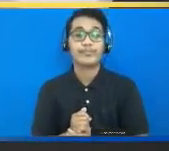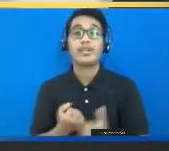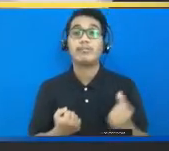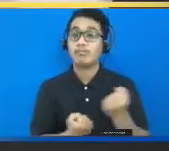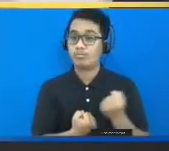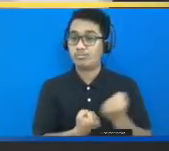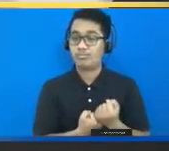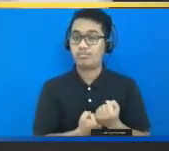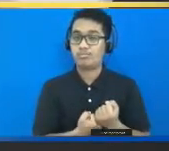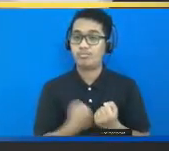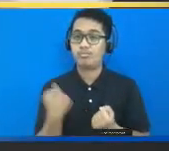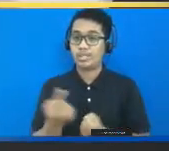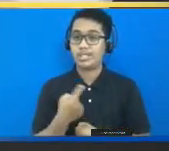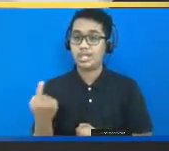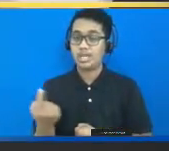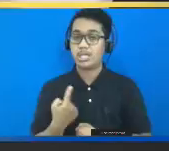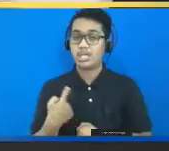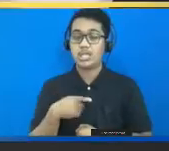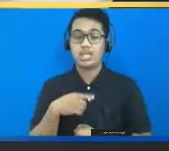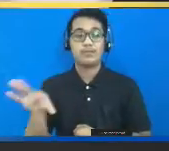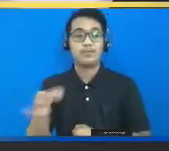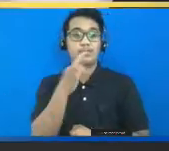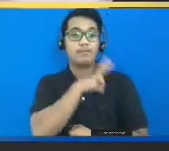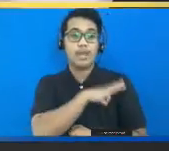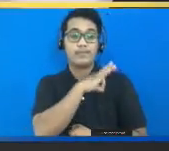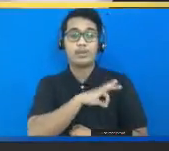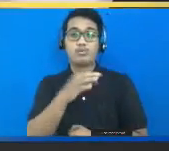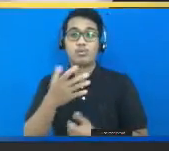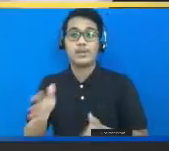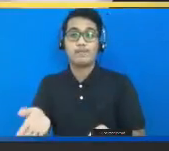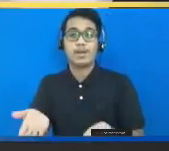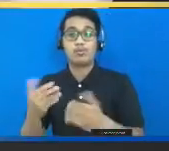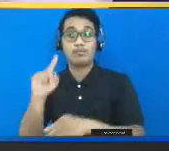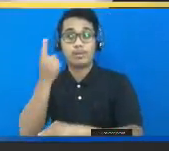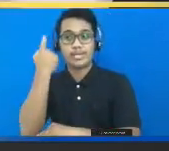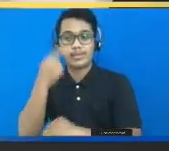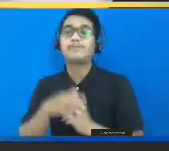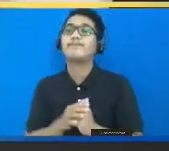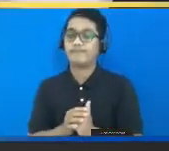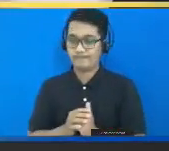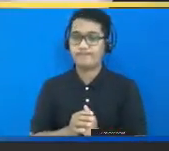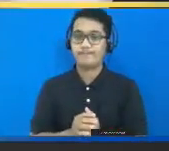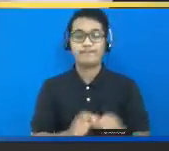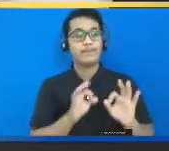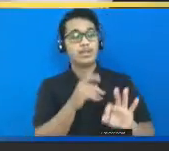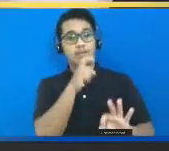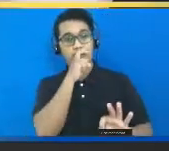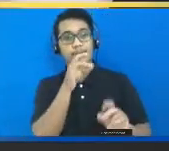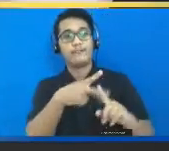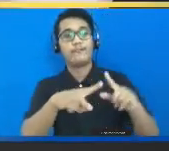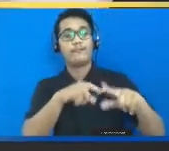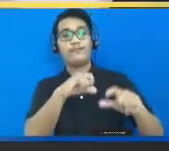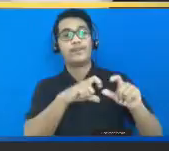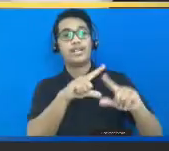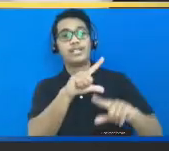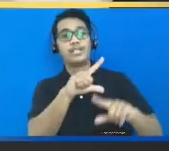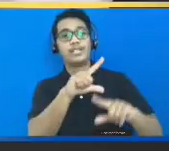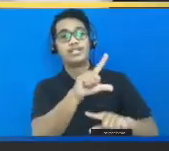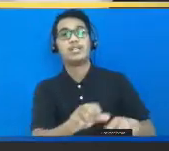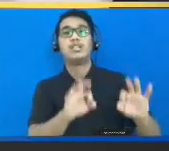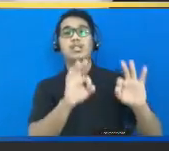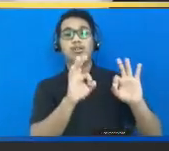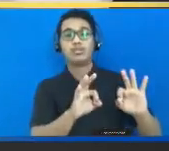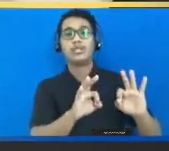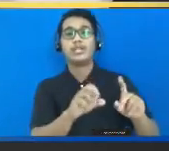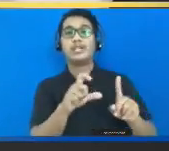mendukung kita itu bisa manfaat infrastruktur yang dibangun oleh pemerintah Faisal Hai ndape